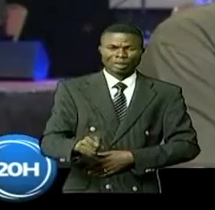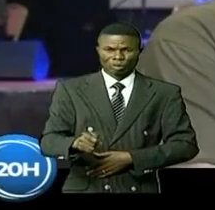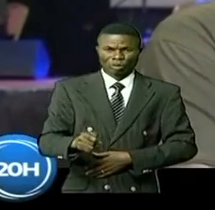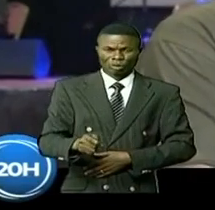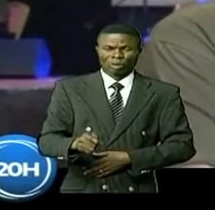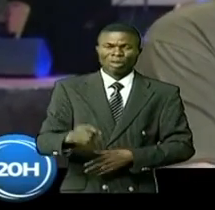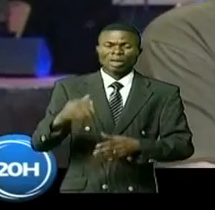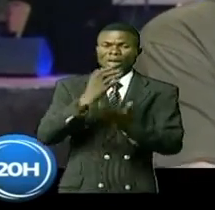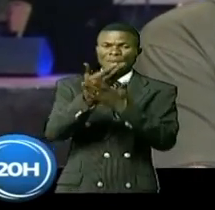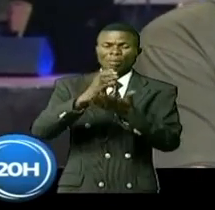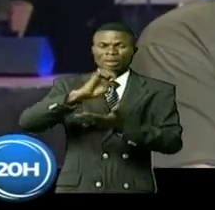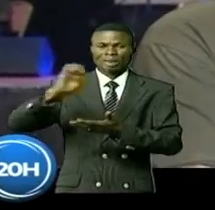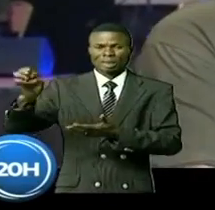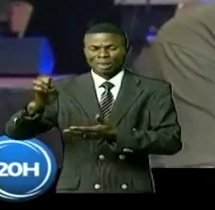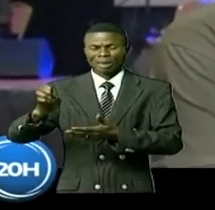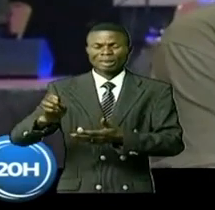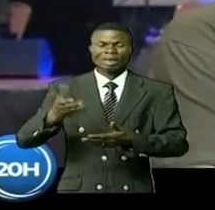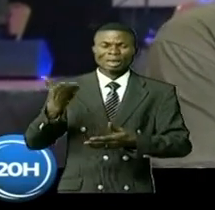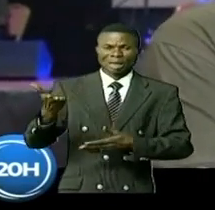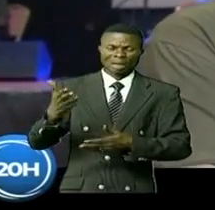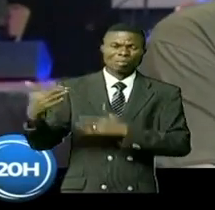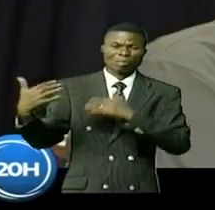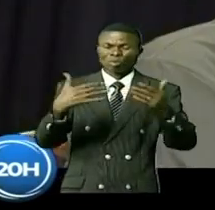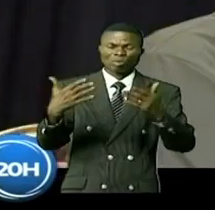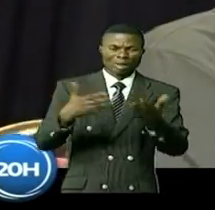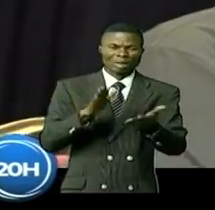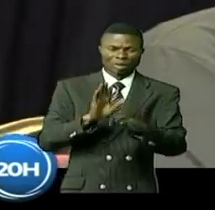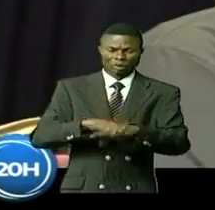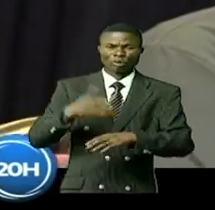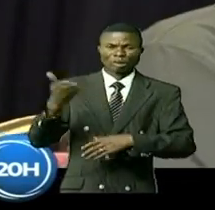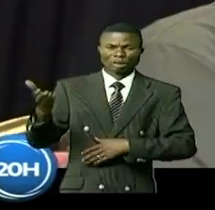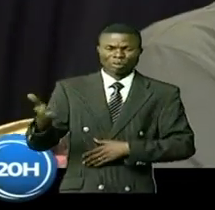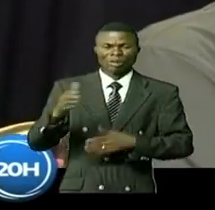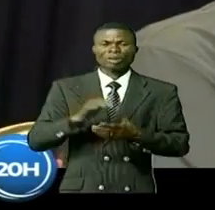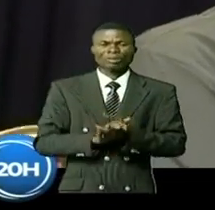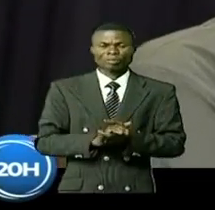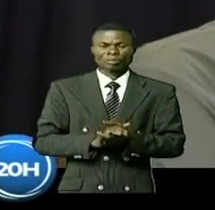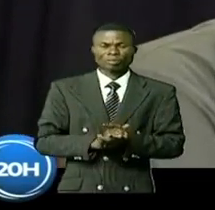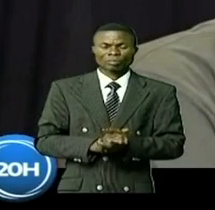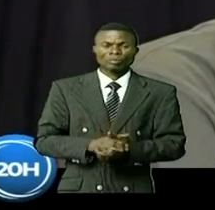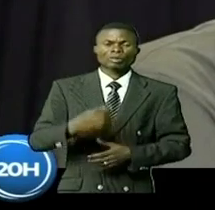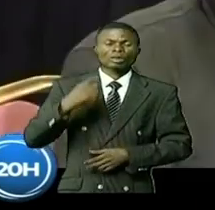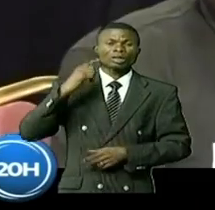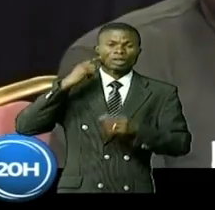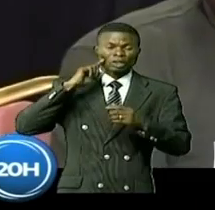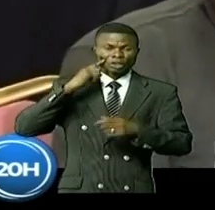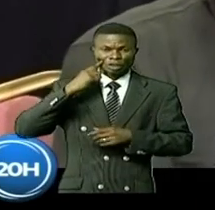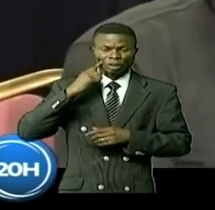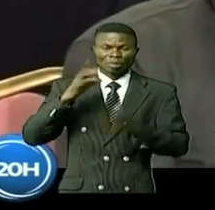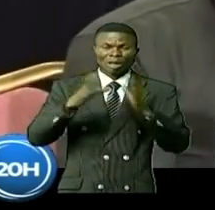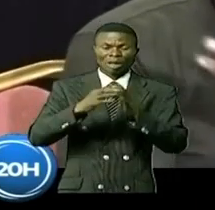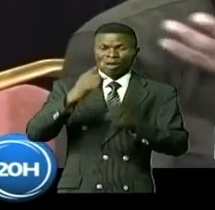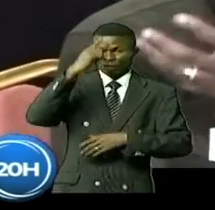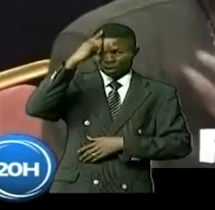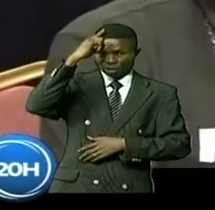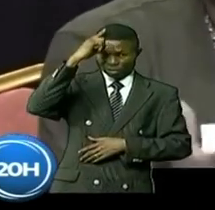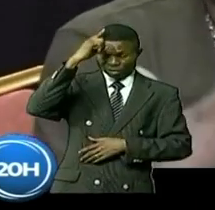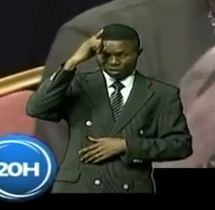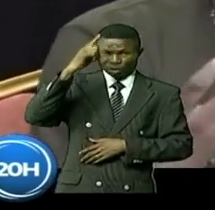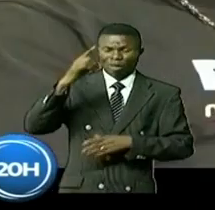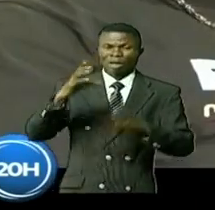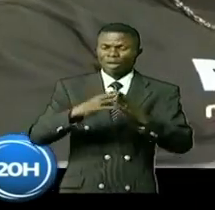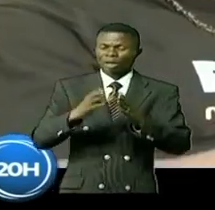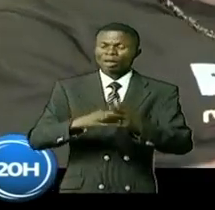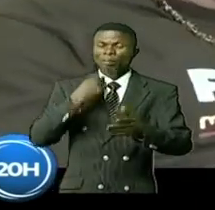de l'Est et les forces armées de la République démocratique du Congo. JB Piana et Ngiama Wirason parlent de ce